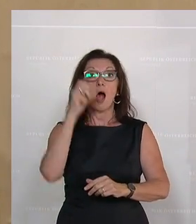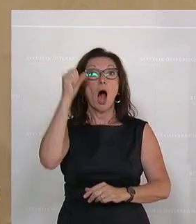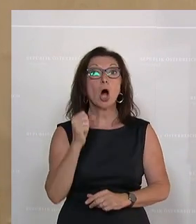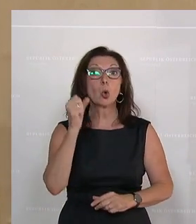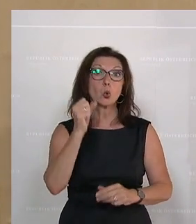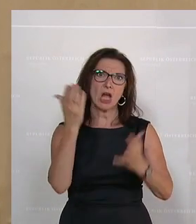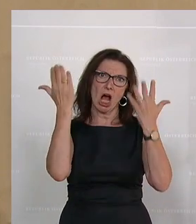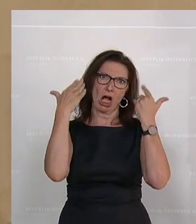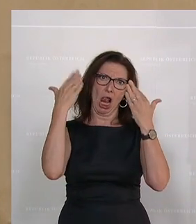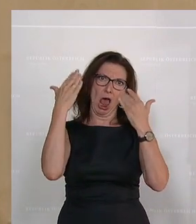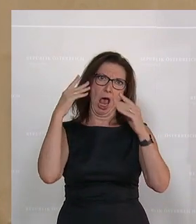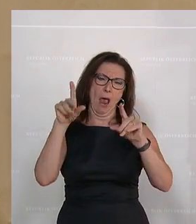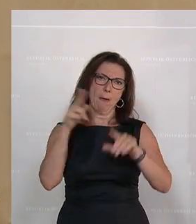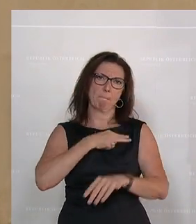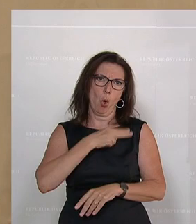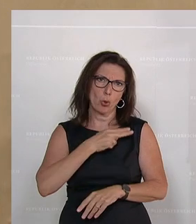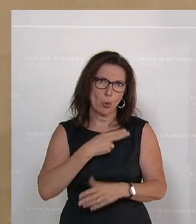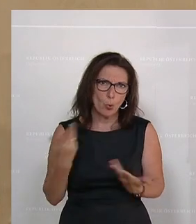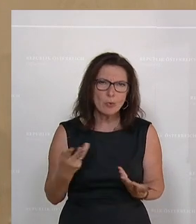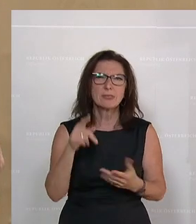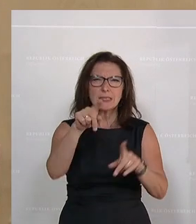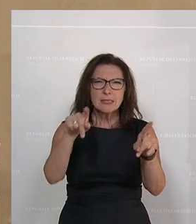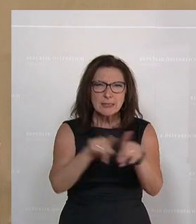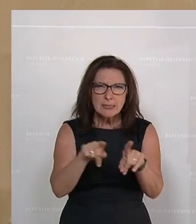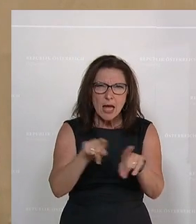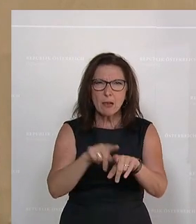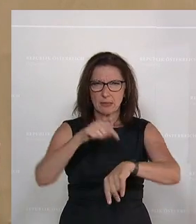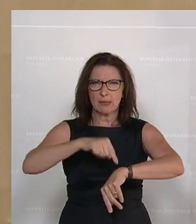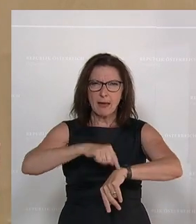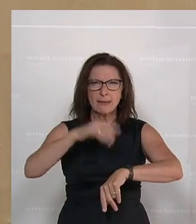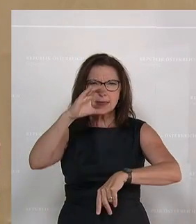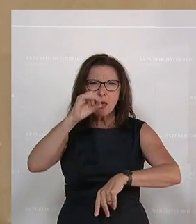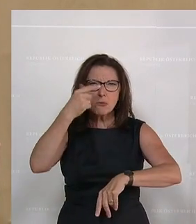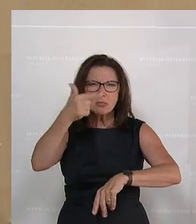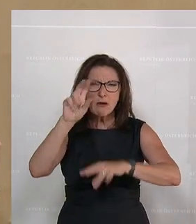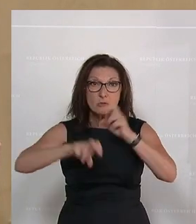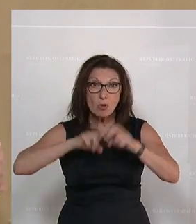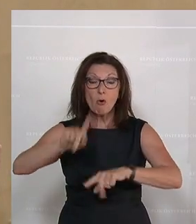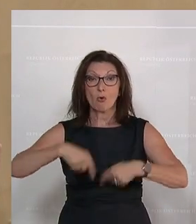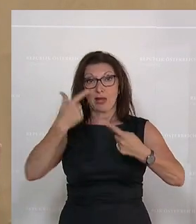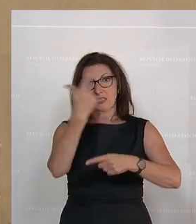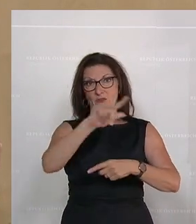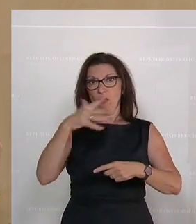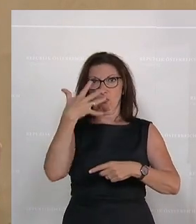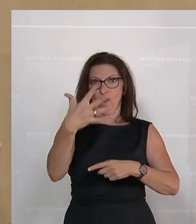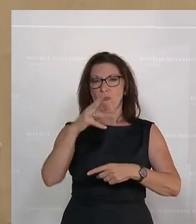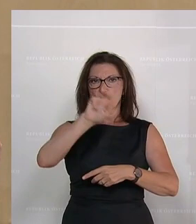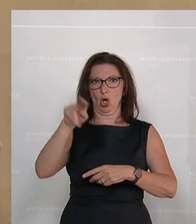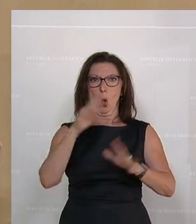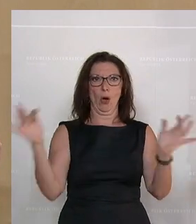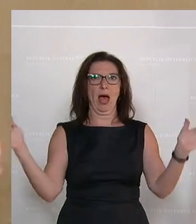großartig das ist nämlich dieselbe zeit wo die co2 steuer daher kommt und dann kommen 250 euro an die teuerung